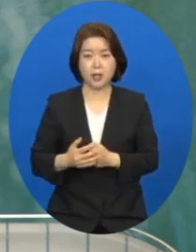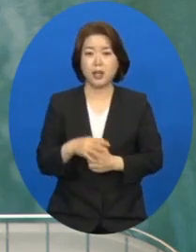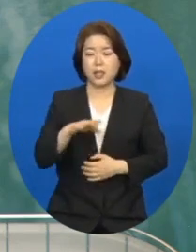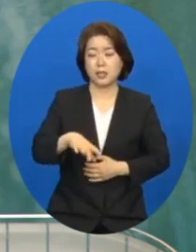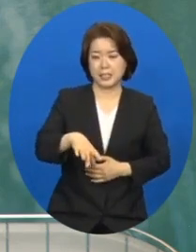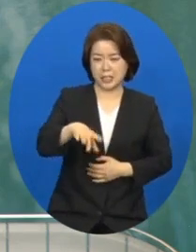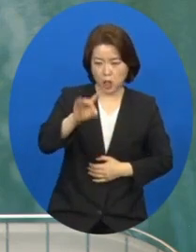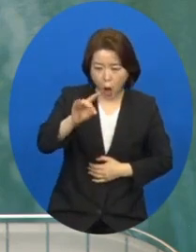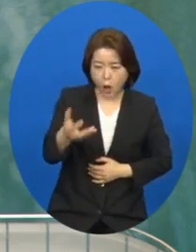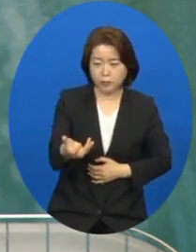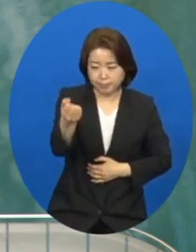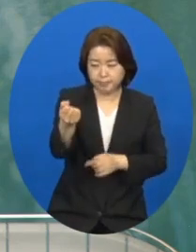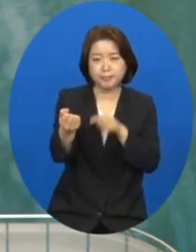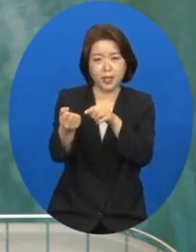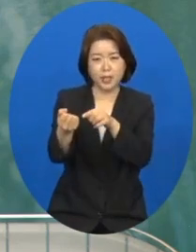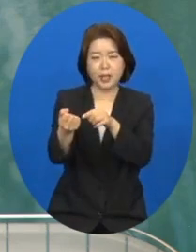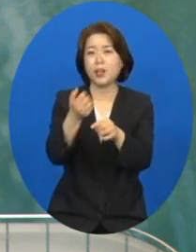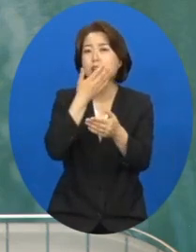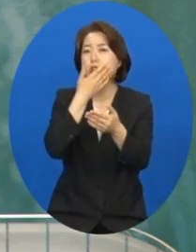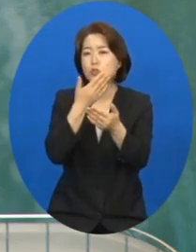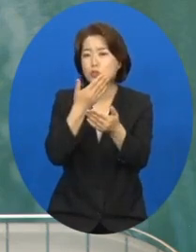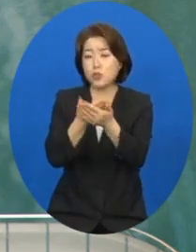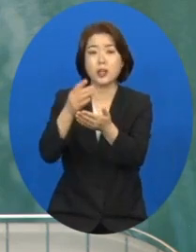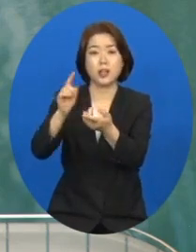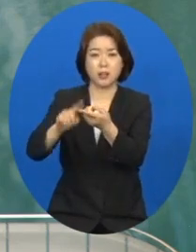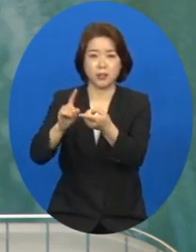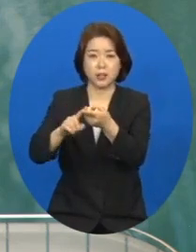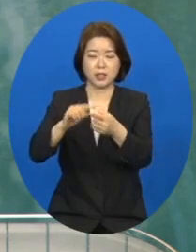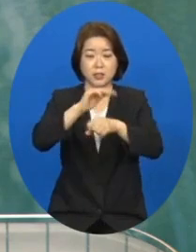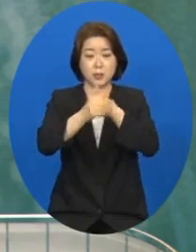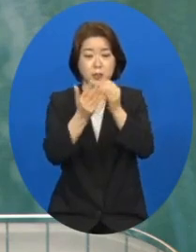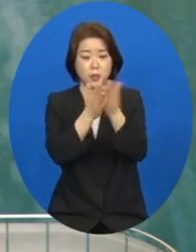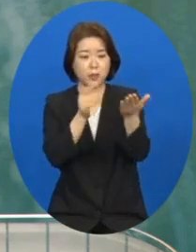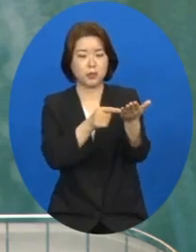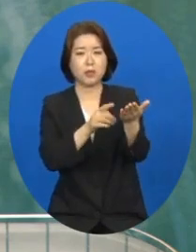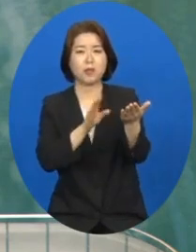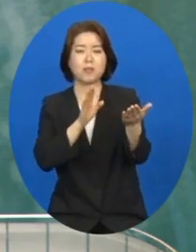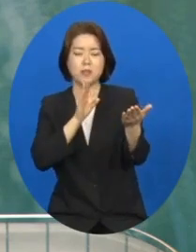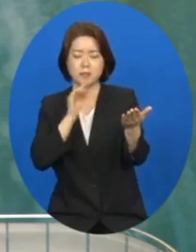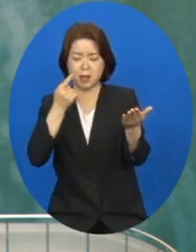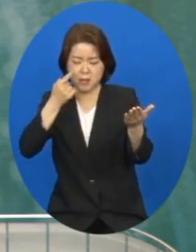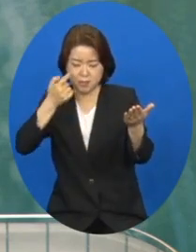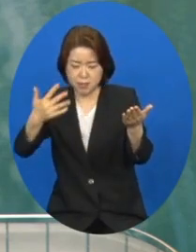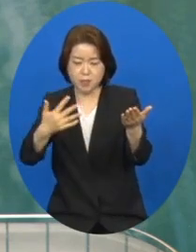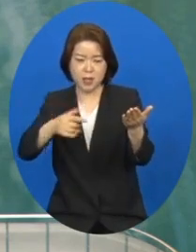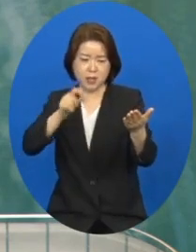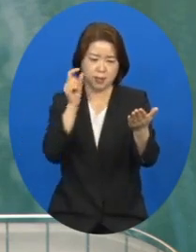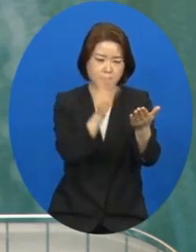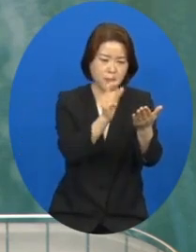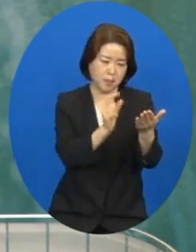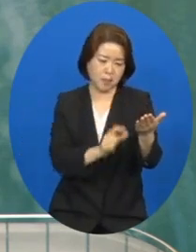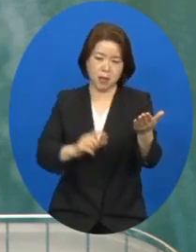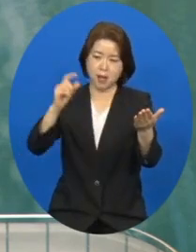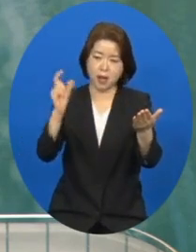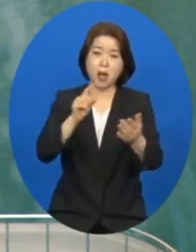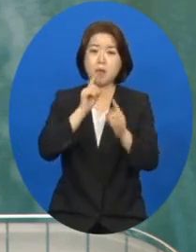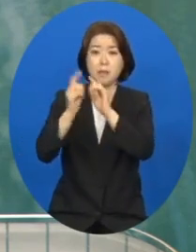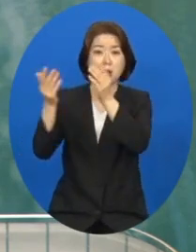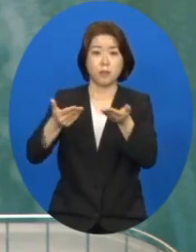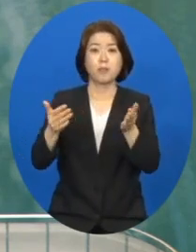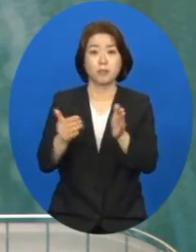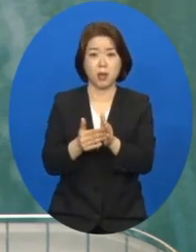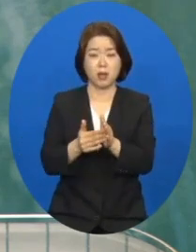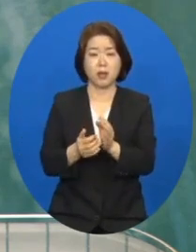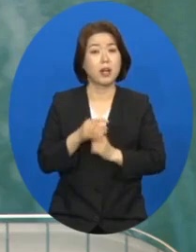첫 것이 첫 열매가 중요하다는 사실을 성경에 너무나 분명하고 강하게 말씀해 주고 있는데